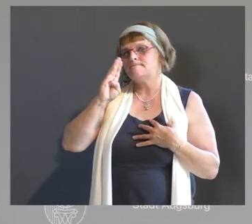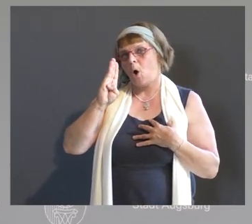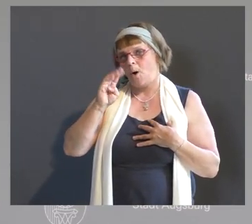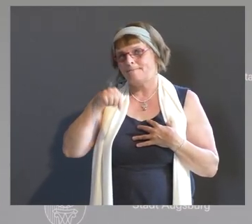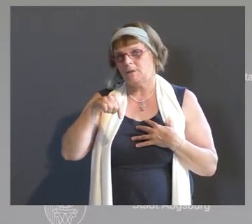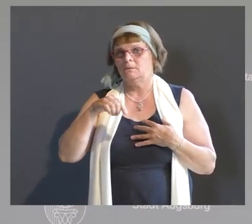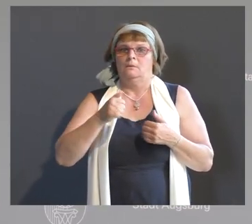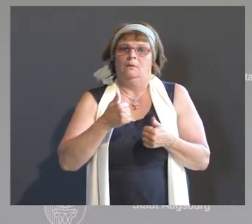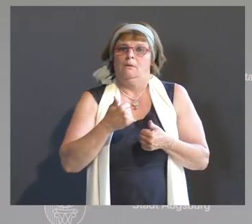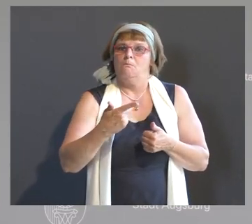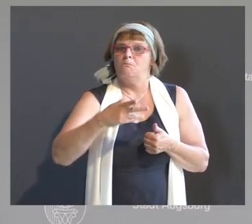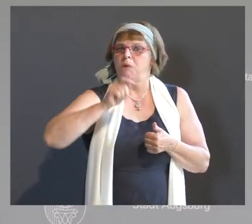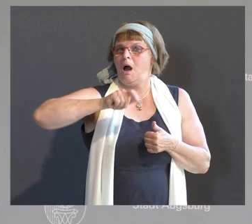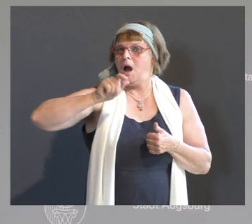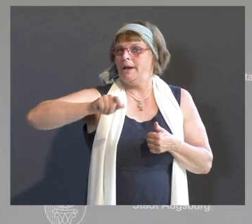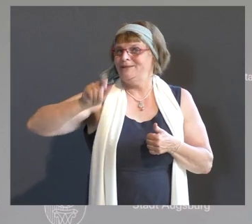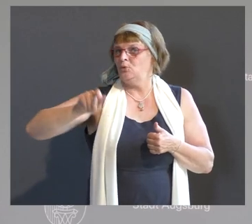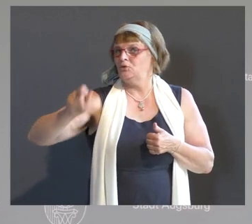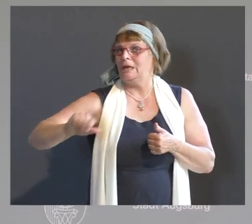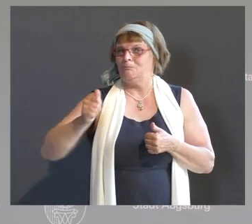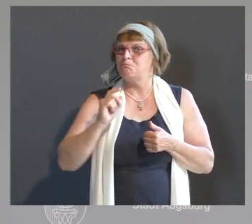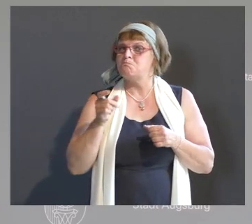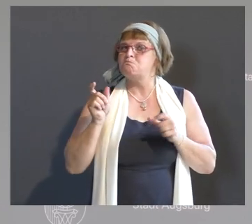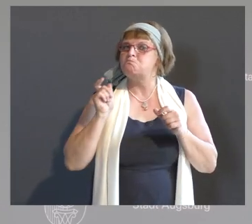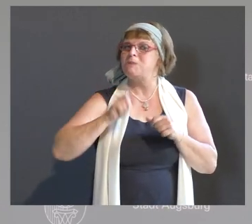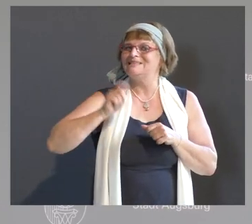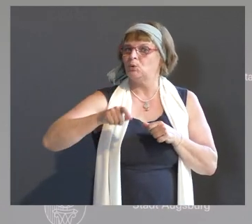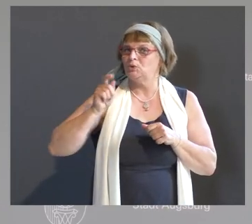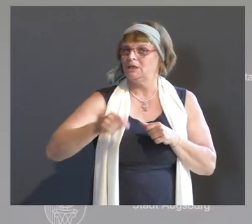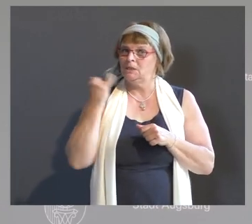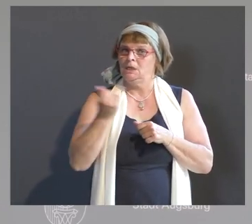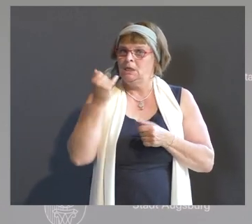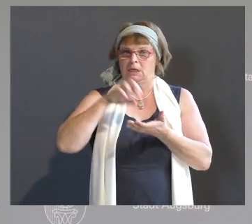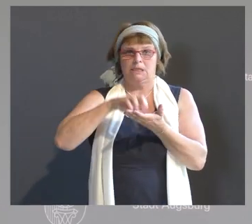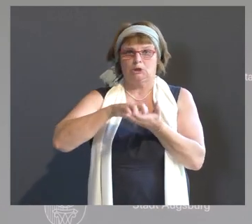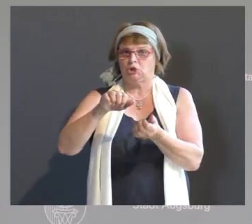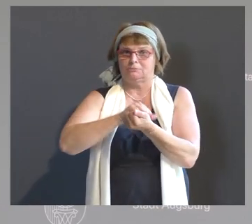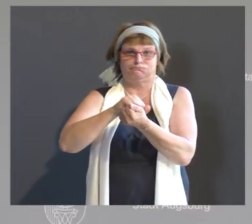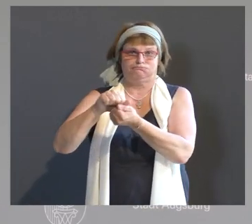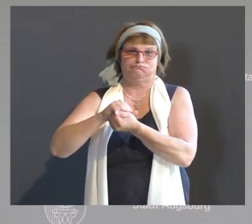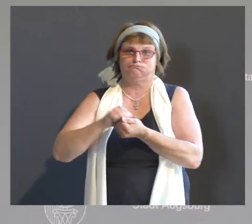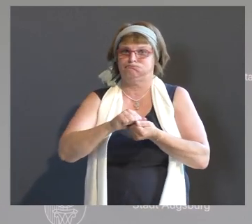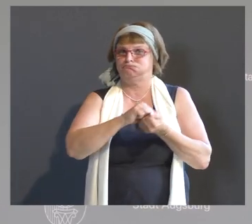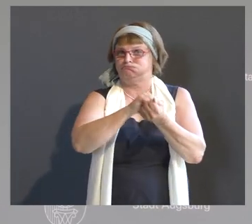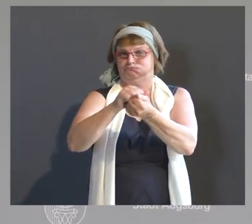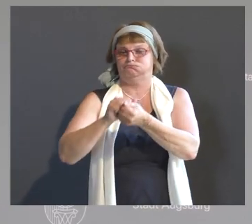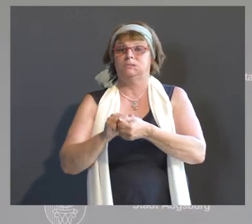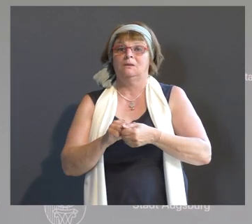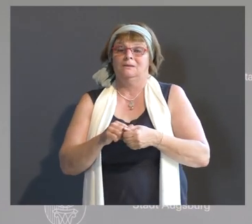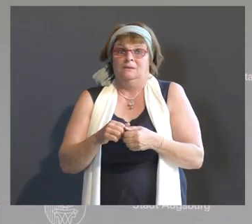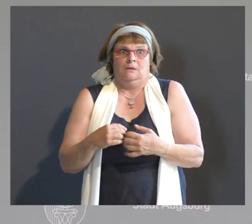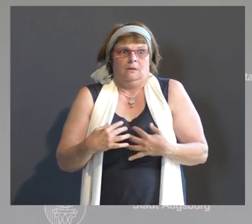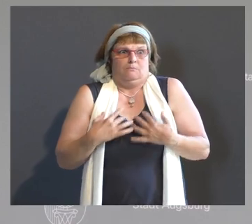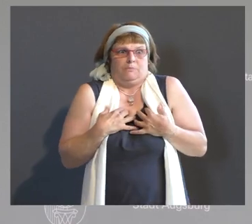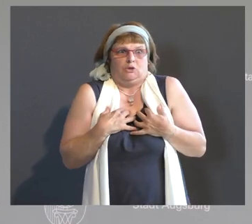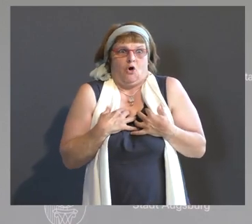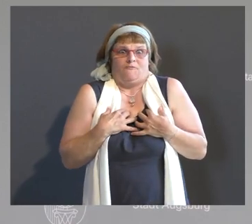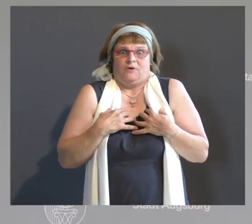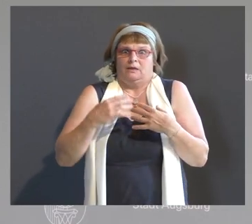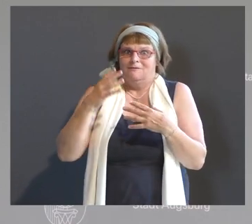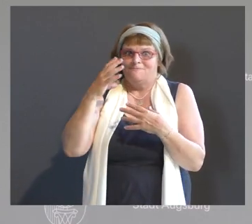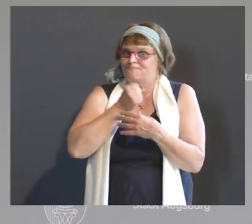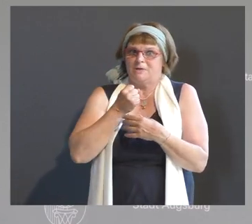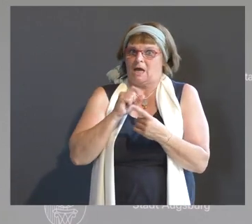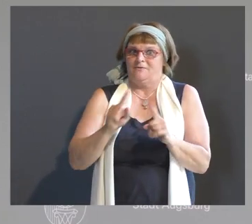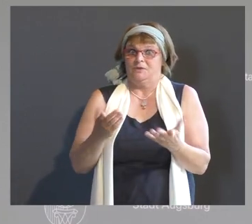100 Personen, meist junge Männer, in der Innenstadt wütet, macht betroffen und es macht fassungslos. Deshalb möchte